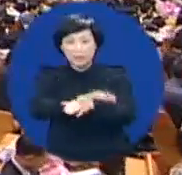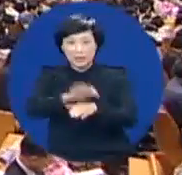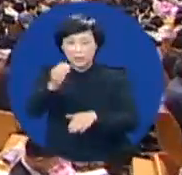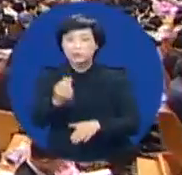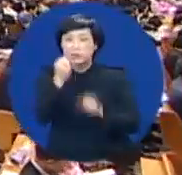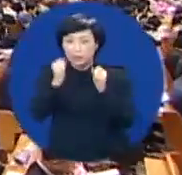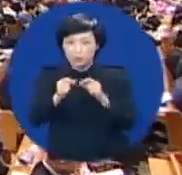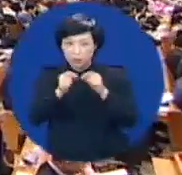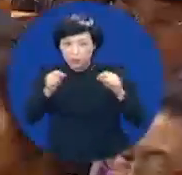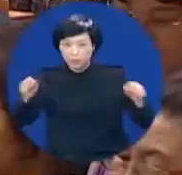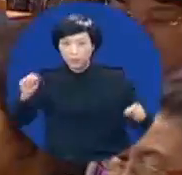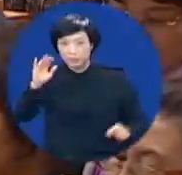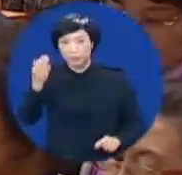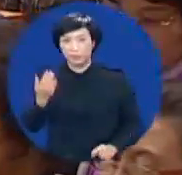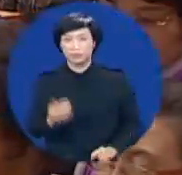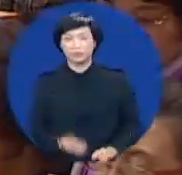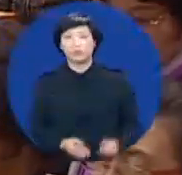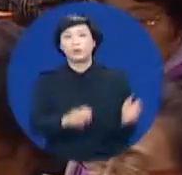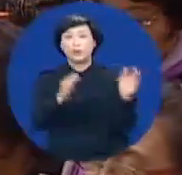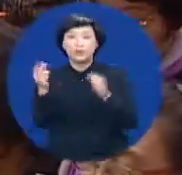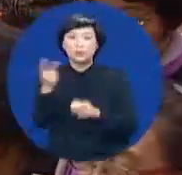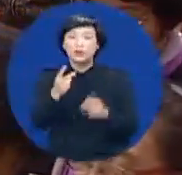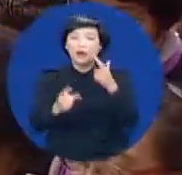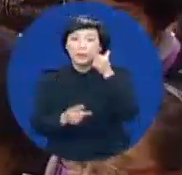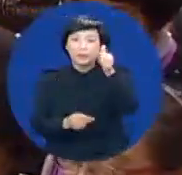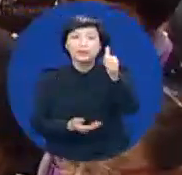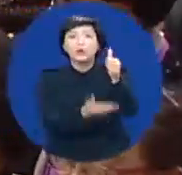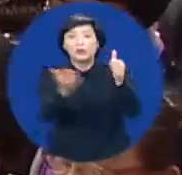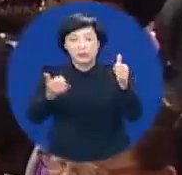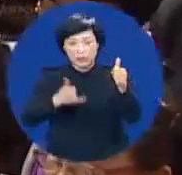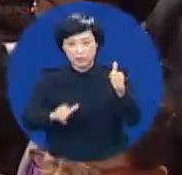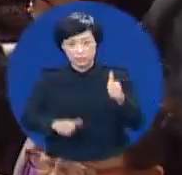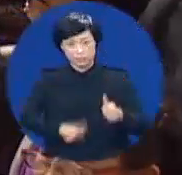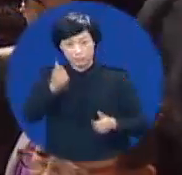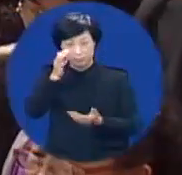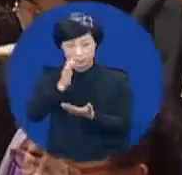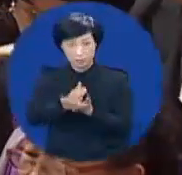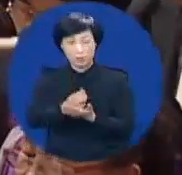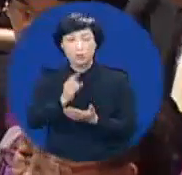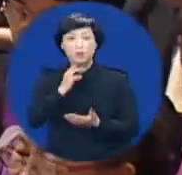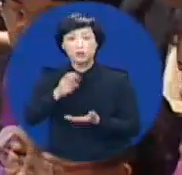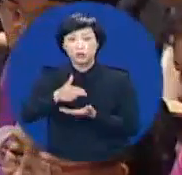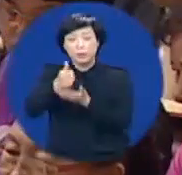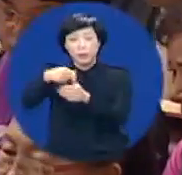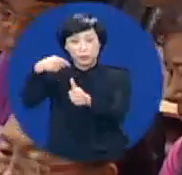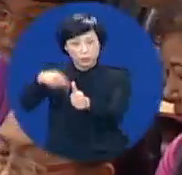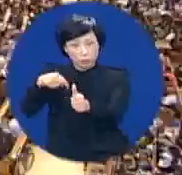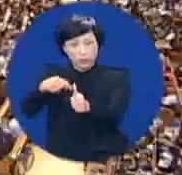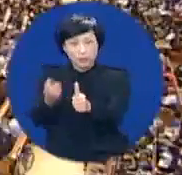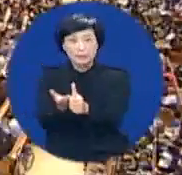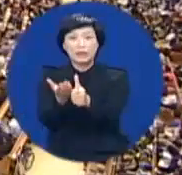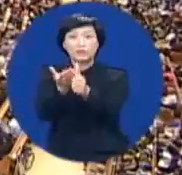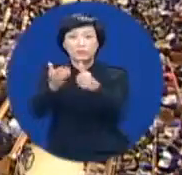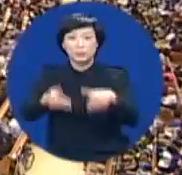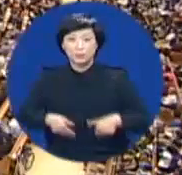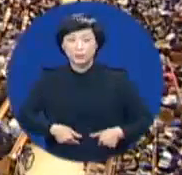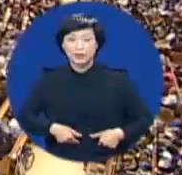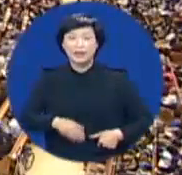땅에서 장수하리라. 또 아비들아 너희 자녀를 노엽게 하지 말고 오직 주의 교양과 훈계로